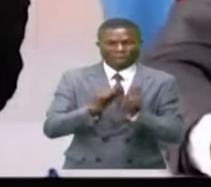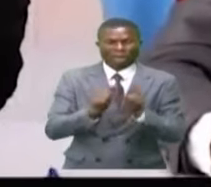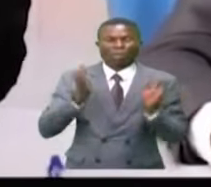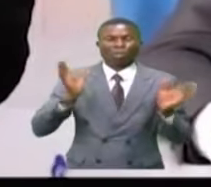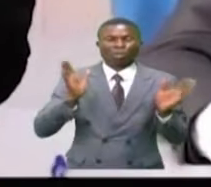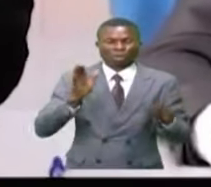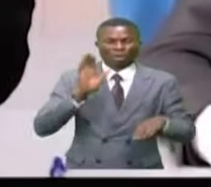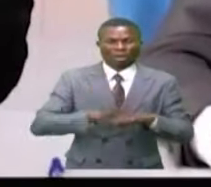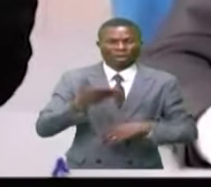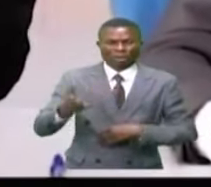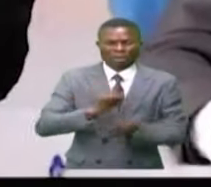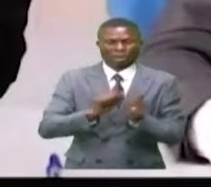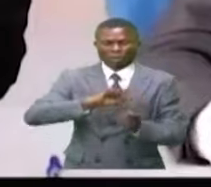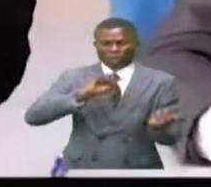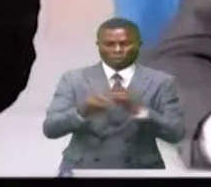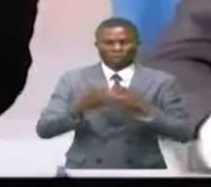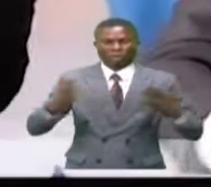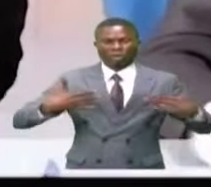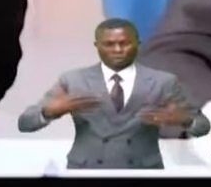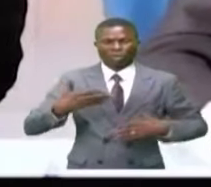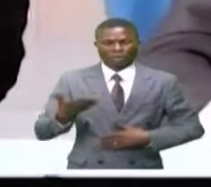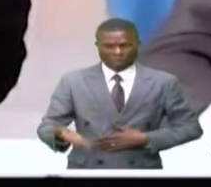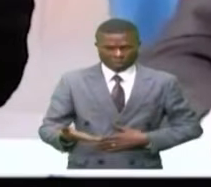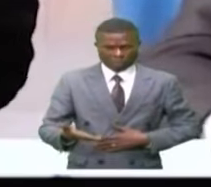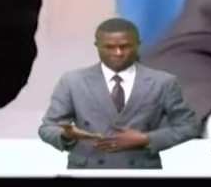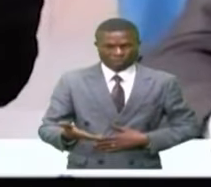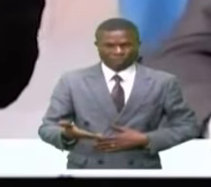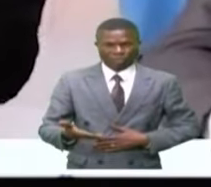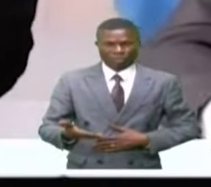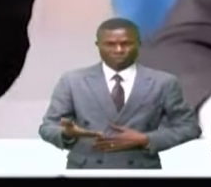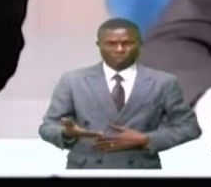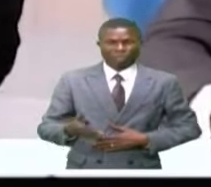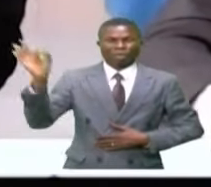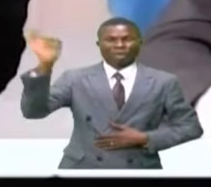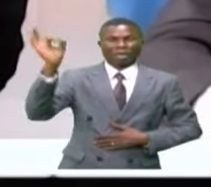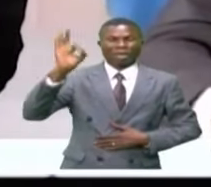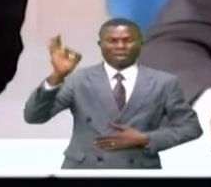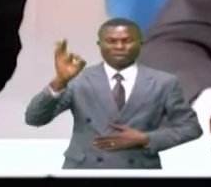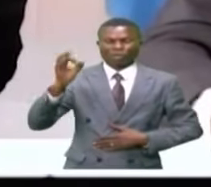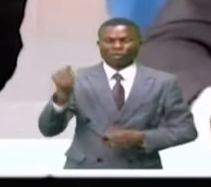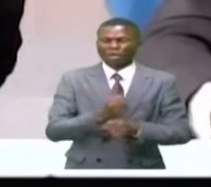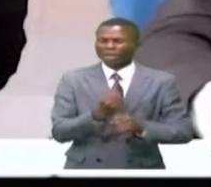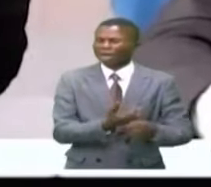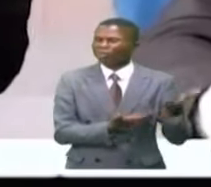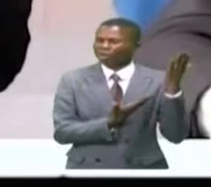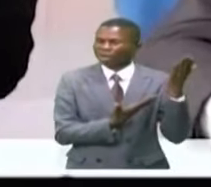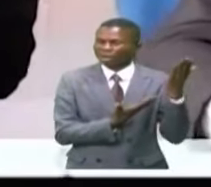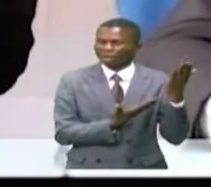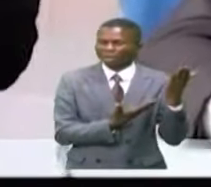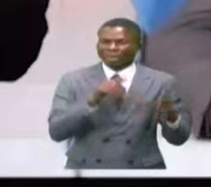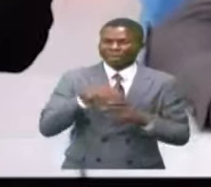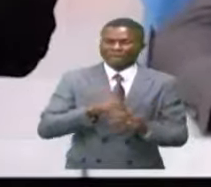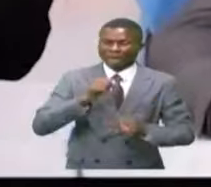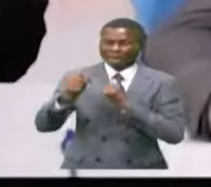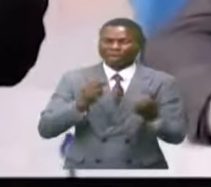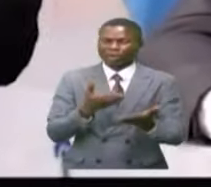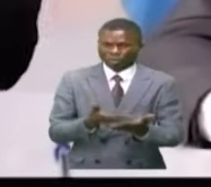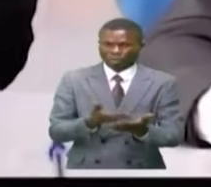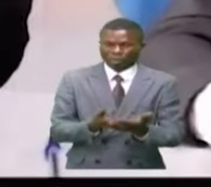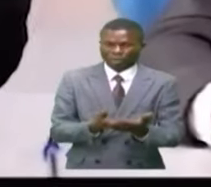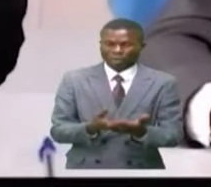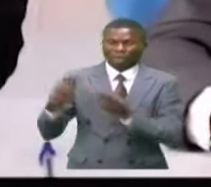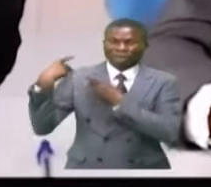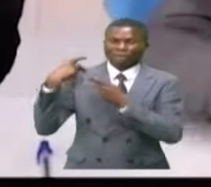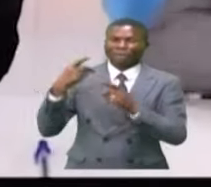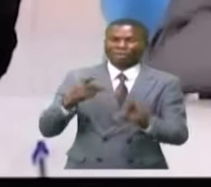graves liés au changement climatique. Les forêts jouent un rôle majeur dans cette lutte. Dès